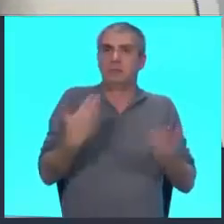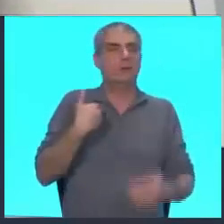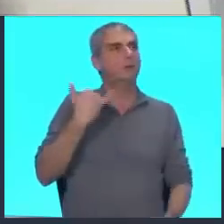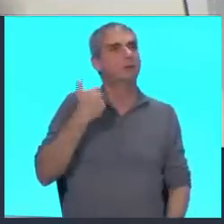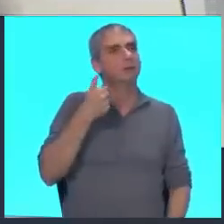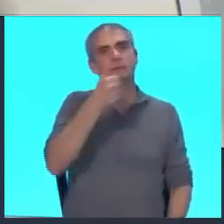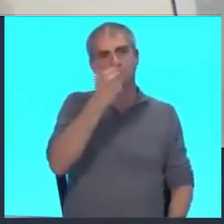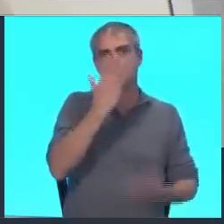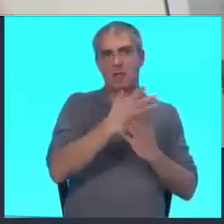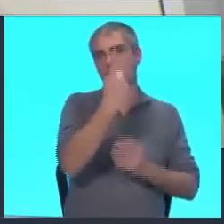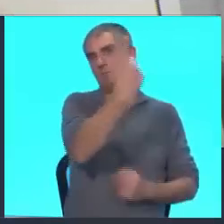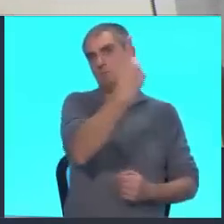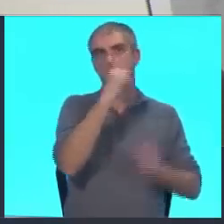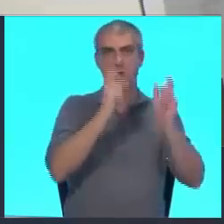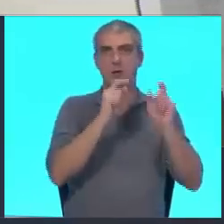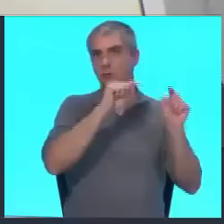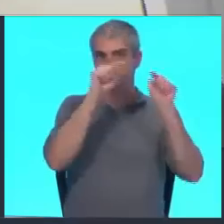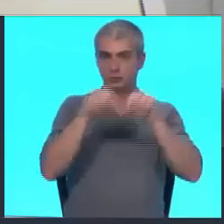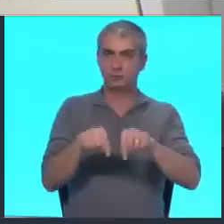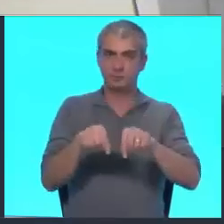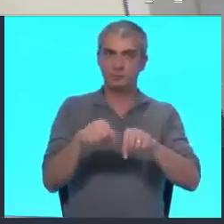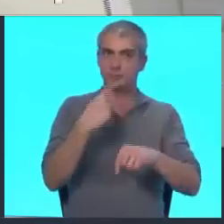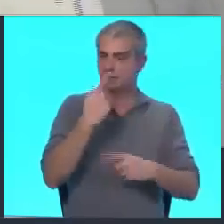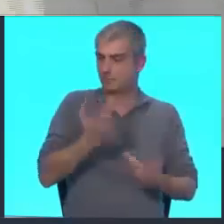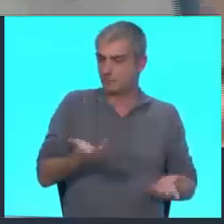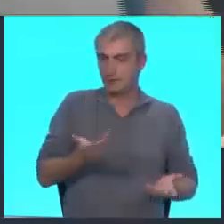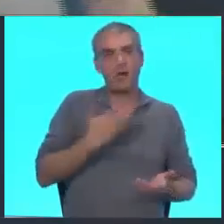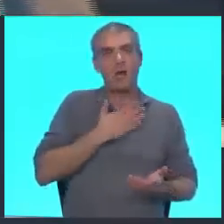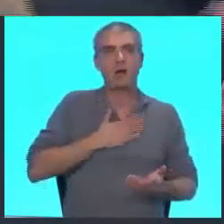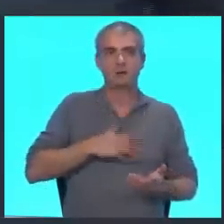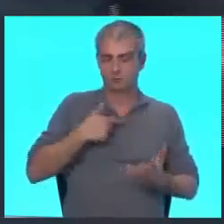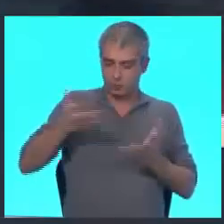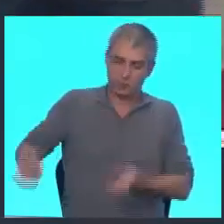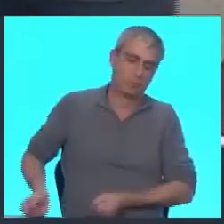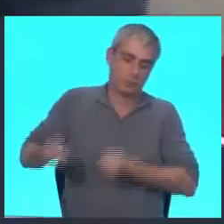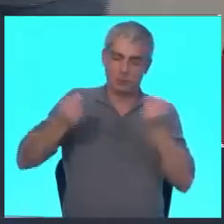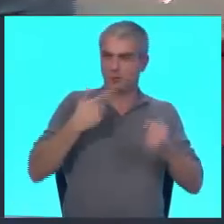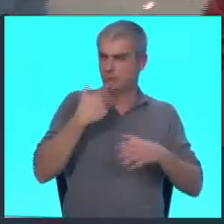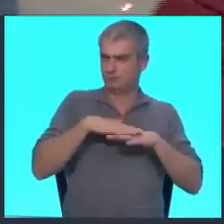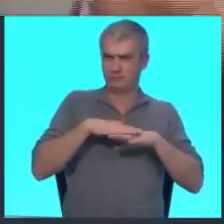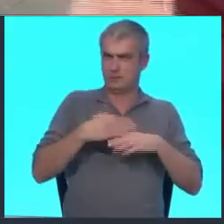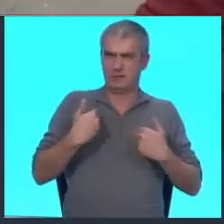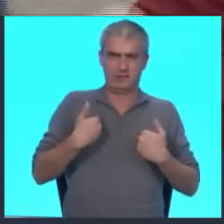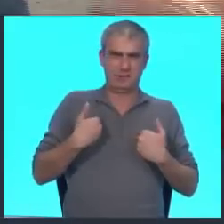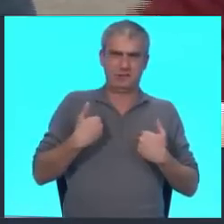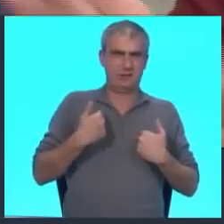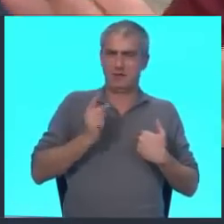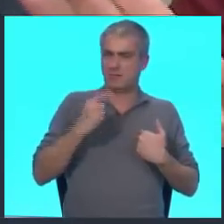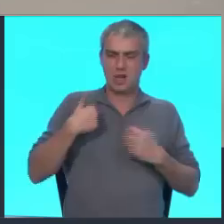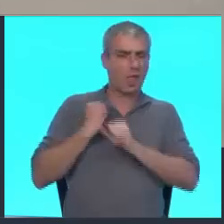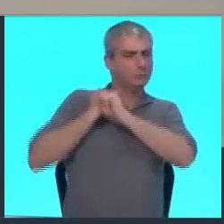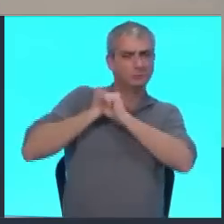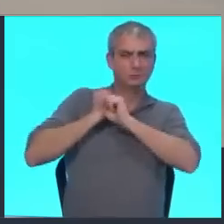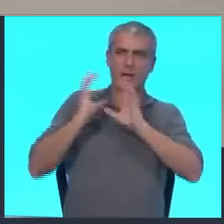שבאו ירדו אנשים והכל, ואמרתי להם, אז רצו לעלות אותי, סליחה, אני לא... לא שק של אף